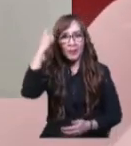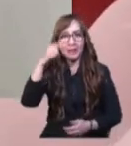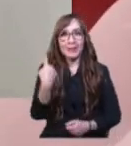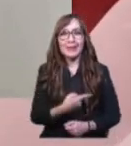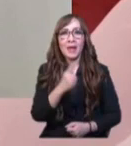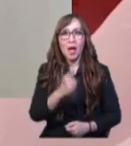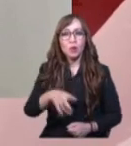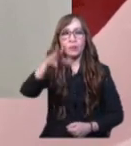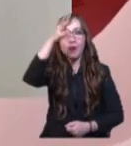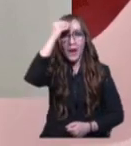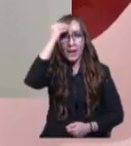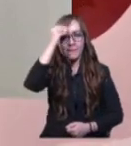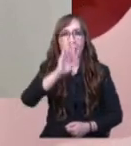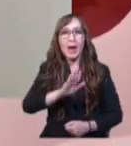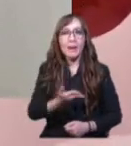yang dicari orang.